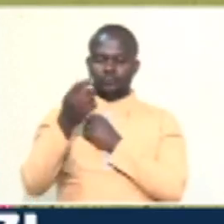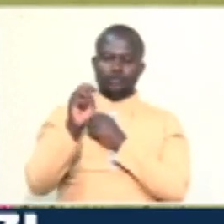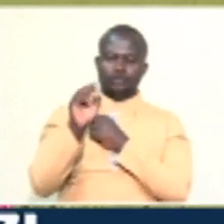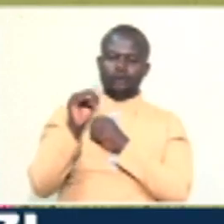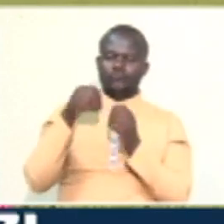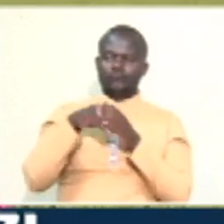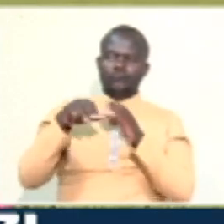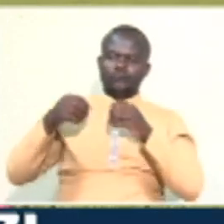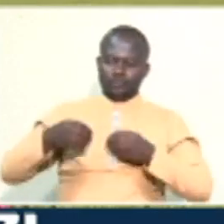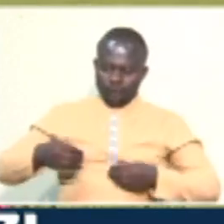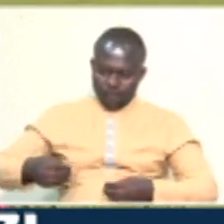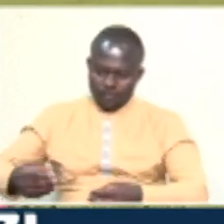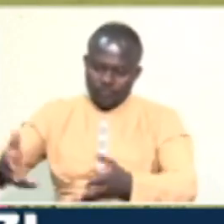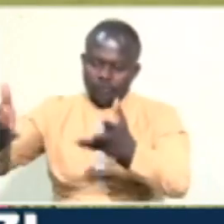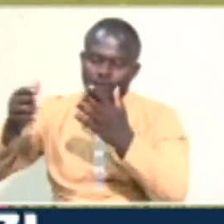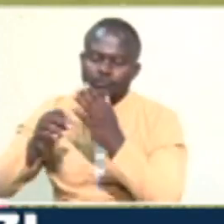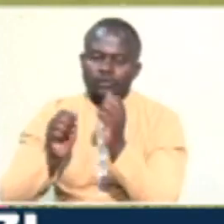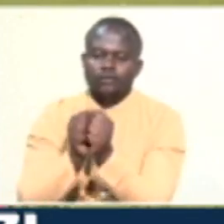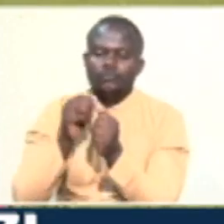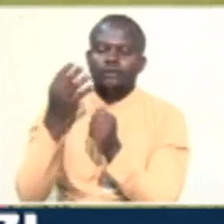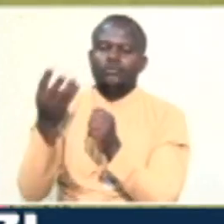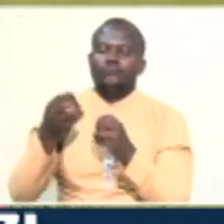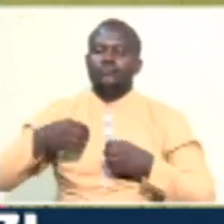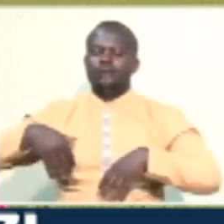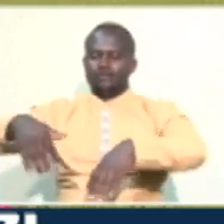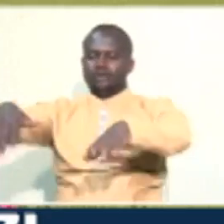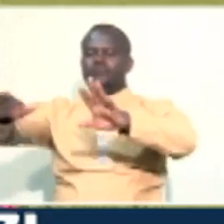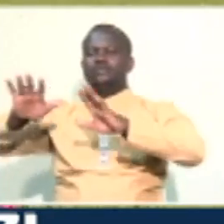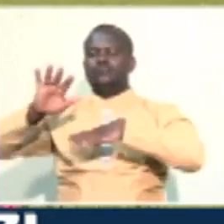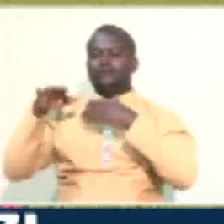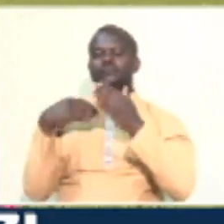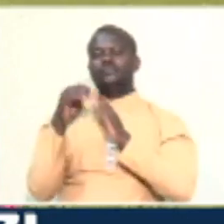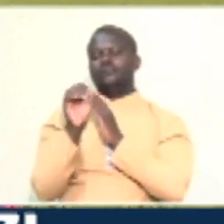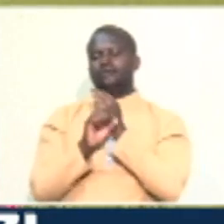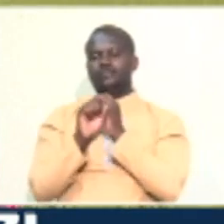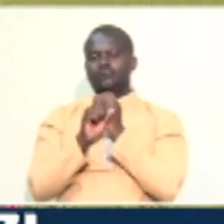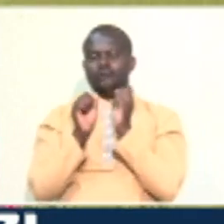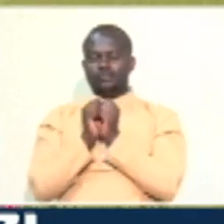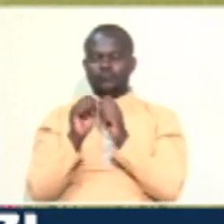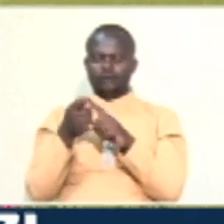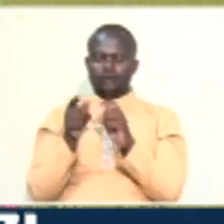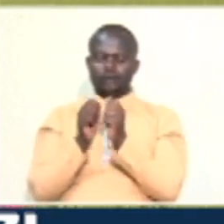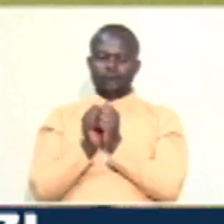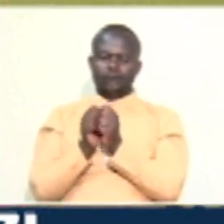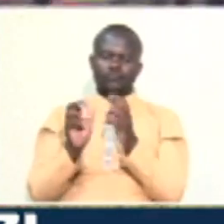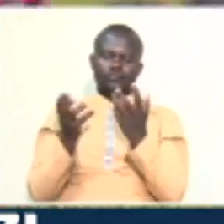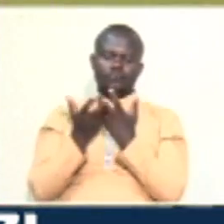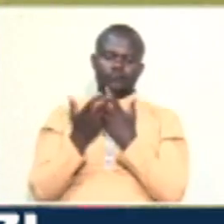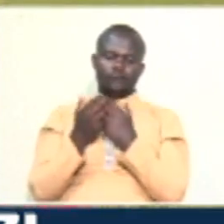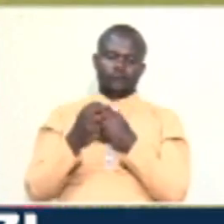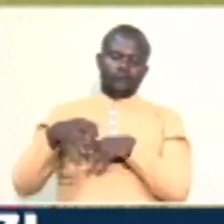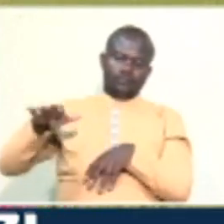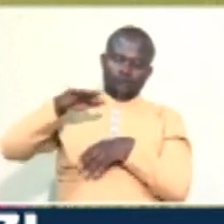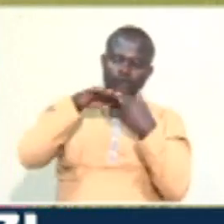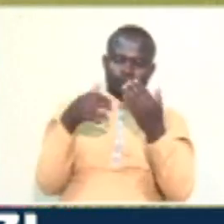bugera kuri 14 bwagiye bushyirwaho mu mirenge itandukanye, hanyuma ibijyanye n'ibigega navugaga ari byo